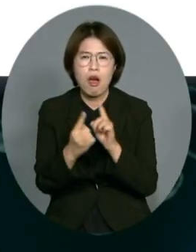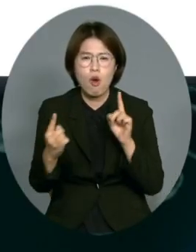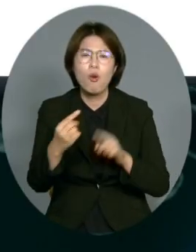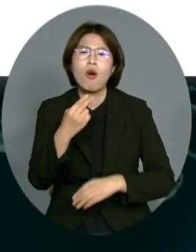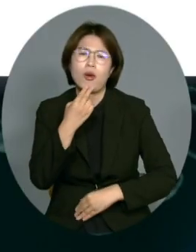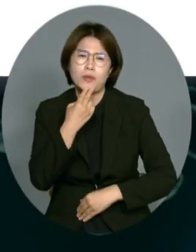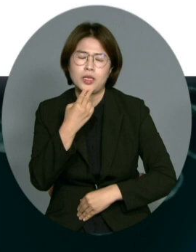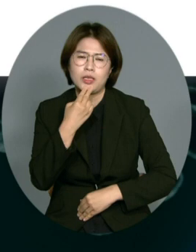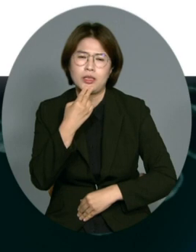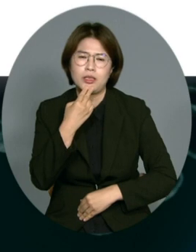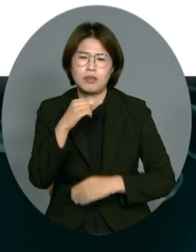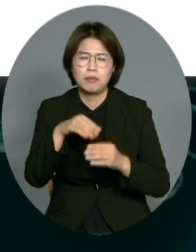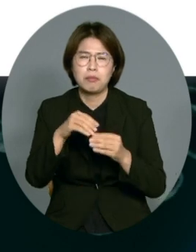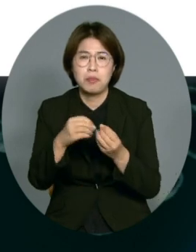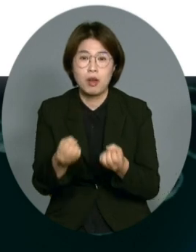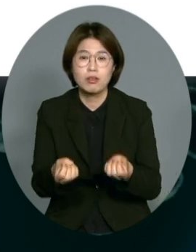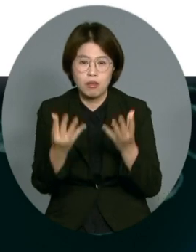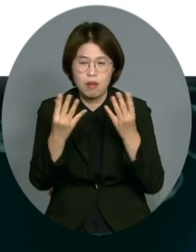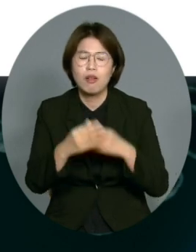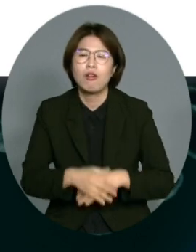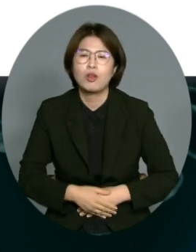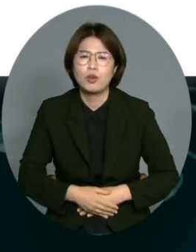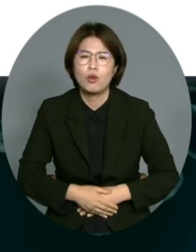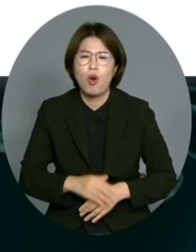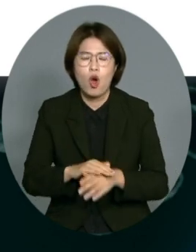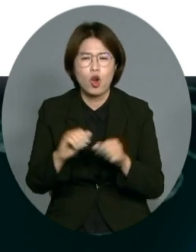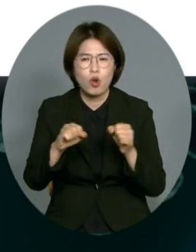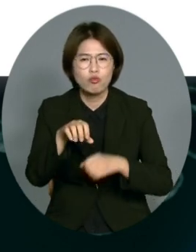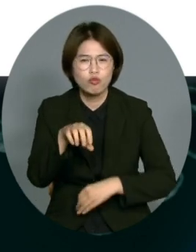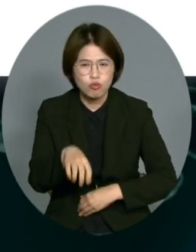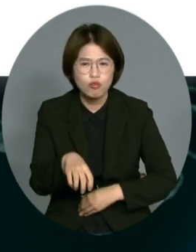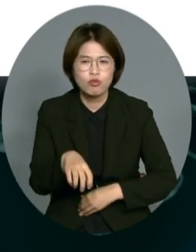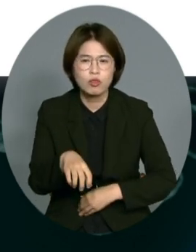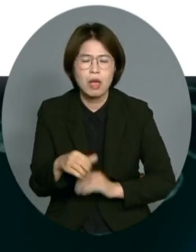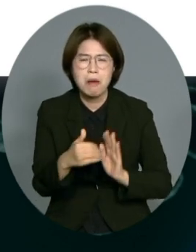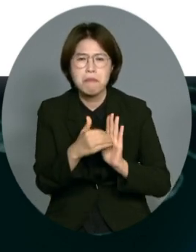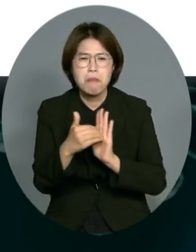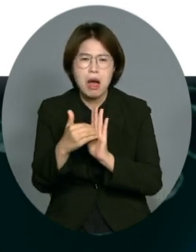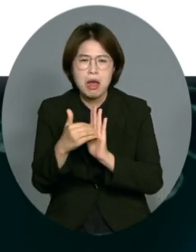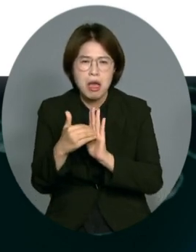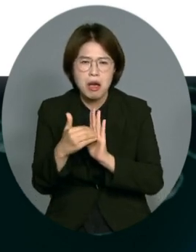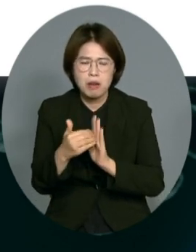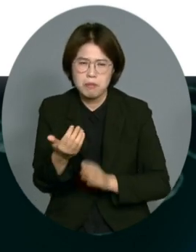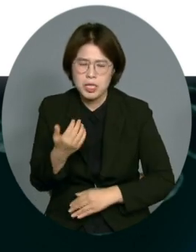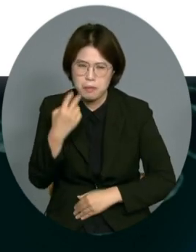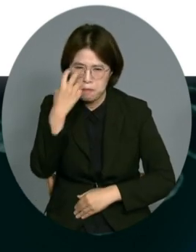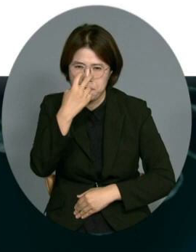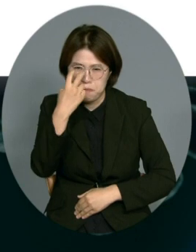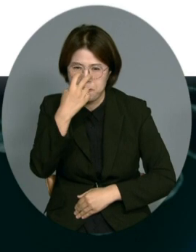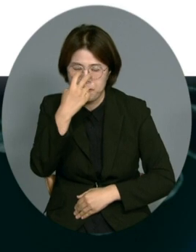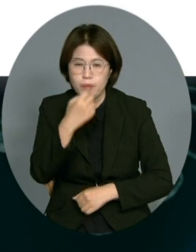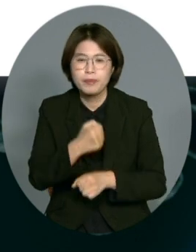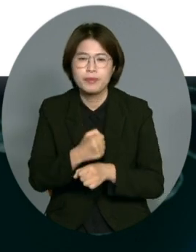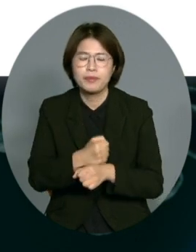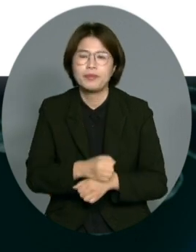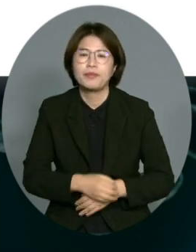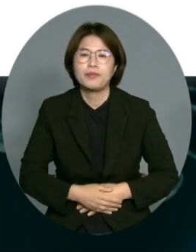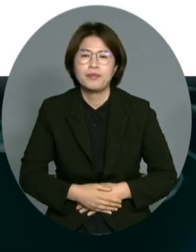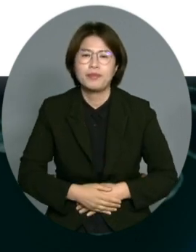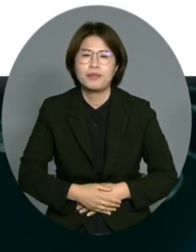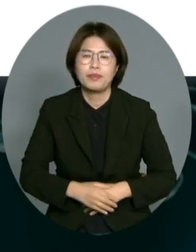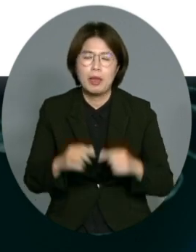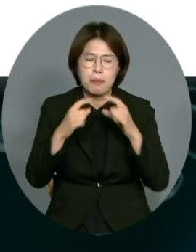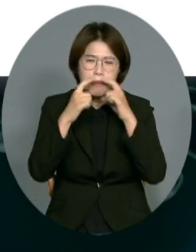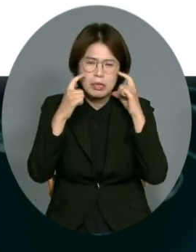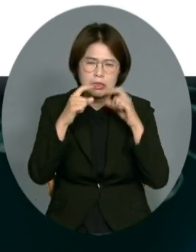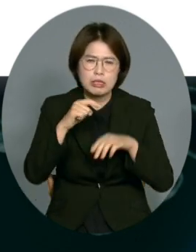두기도 없이 맞이하는 명절이고요. 저희들 경상북도에서는 방역 사각지대를 미리 살피고 대비토록 하겠습니다. 개인